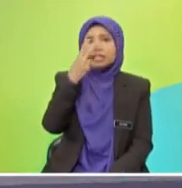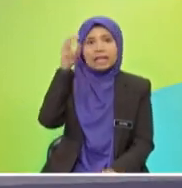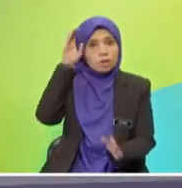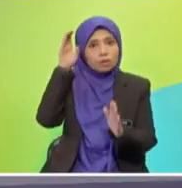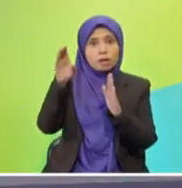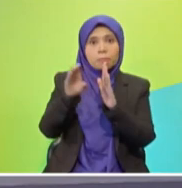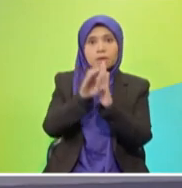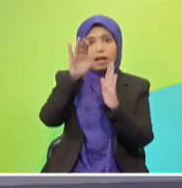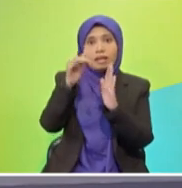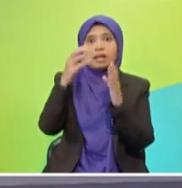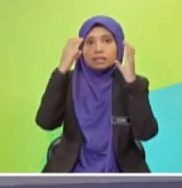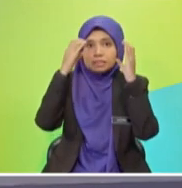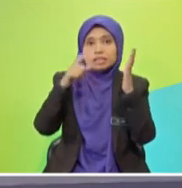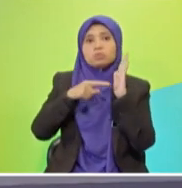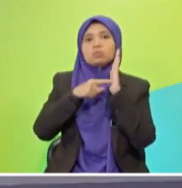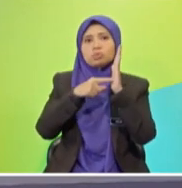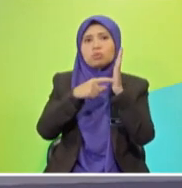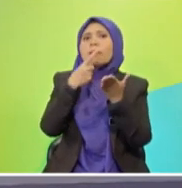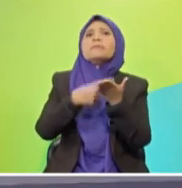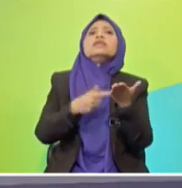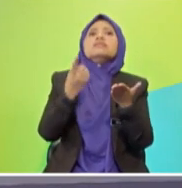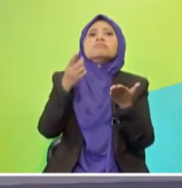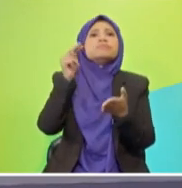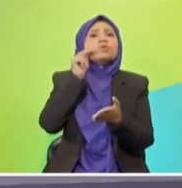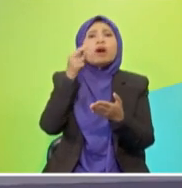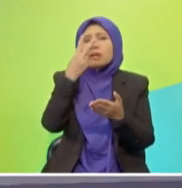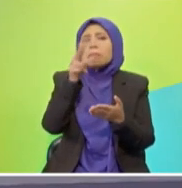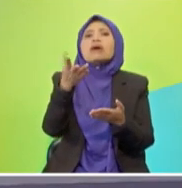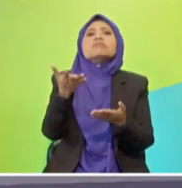ini apakah yang Tuhan nampak